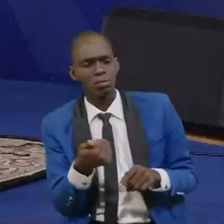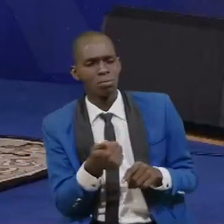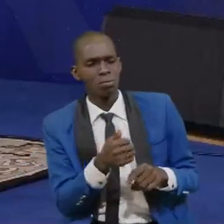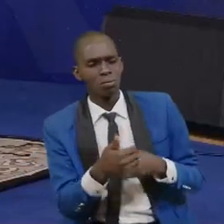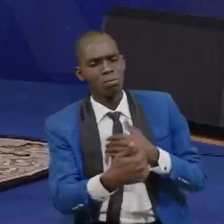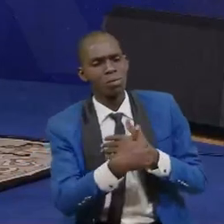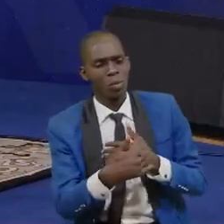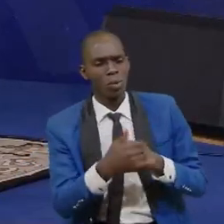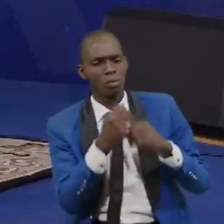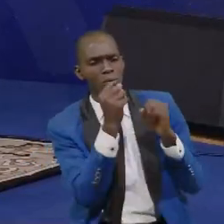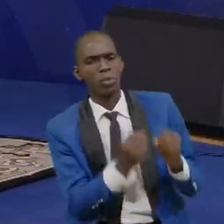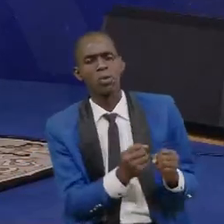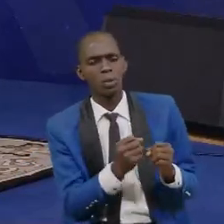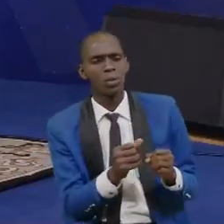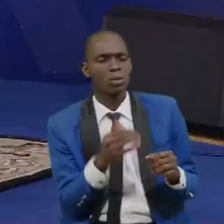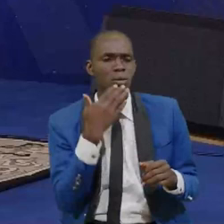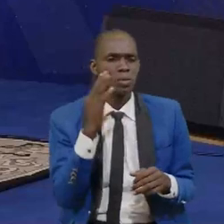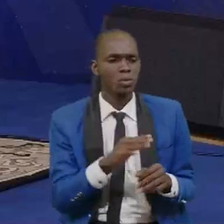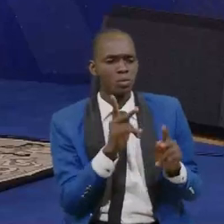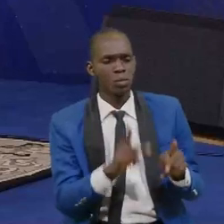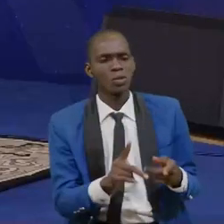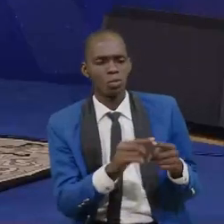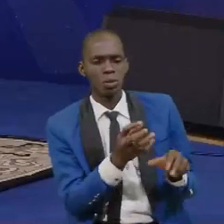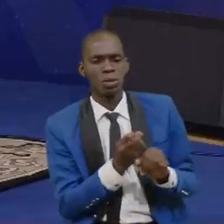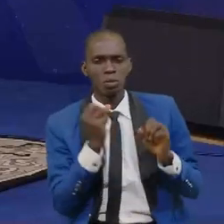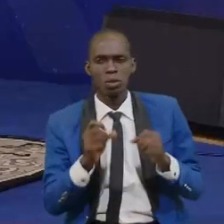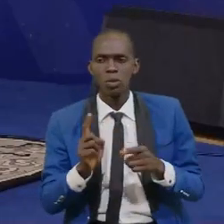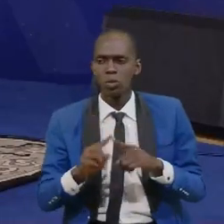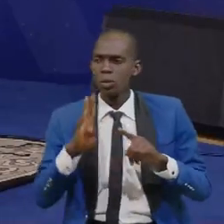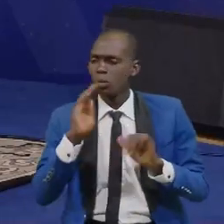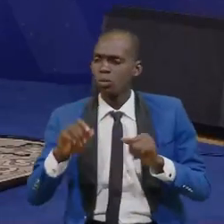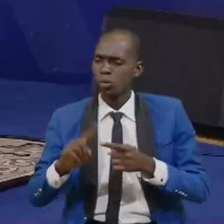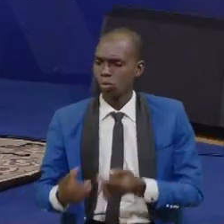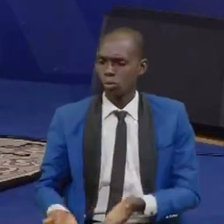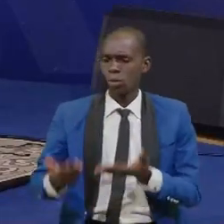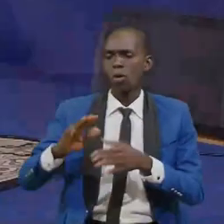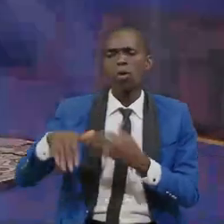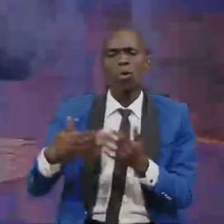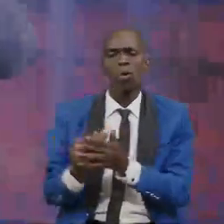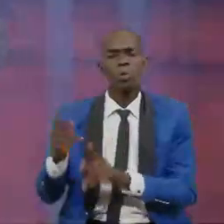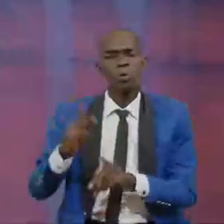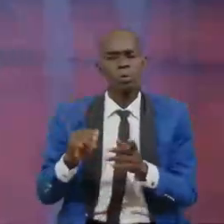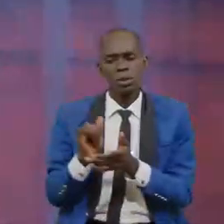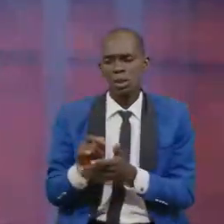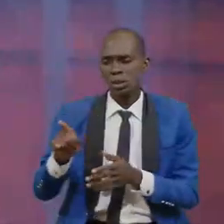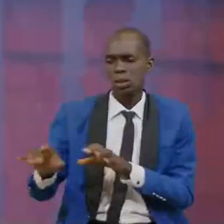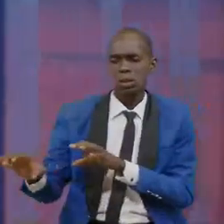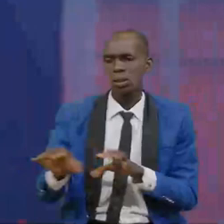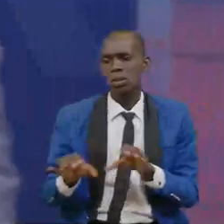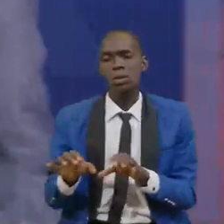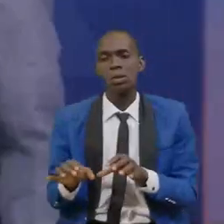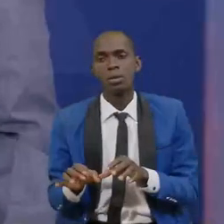pour prendre une puissance derrière quelque part, pour pouvoir susciter, faire quoi que ce soit, ou faire les miens qu'il faisait.